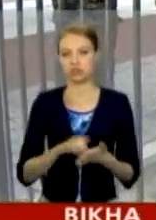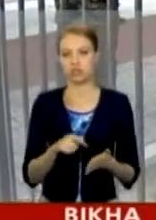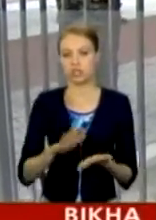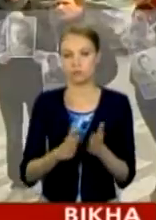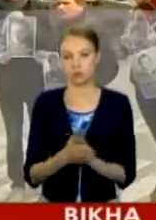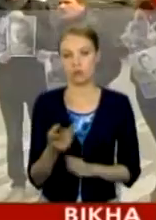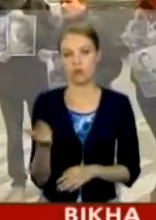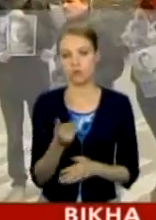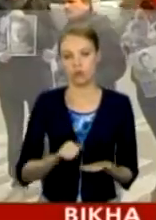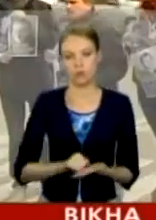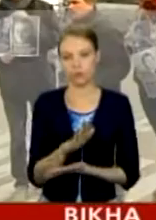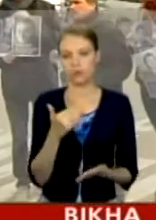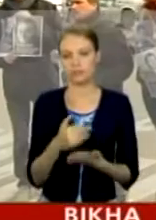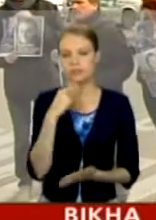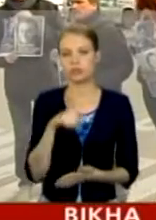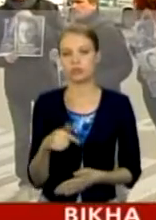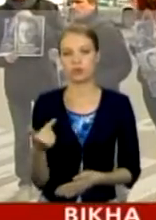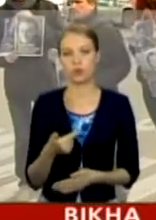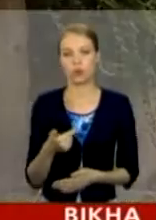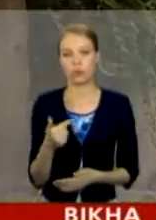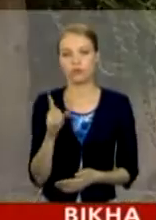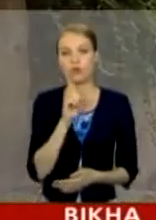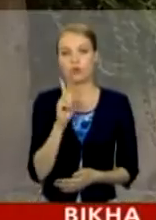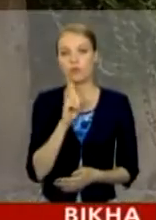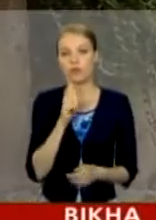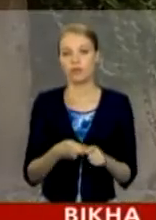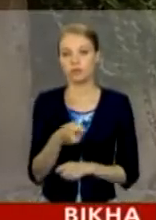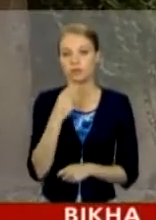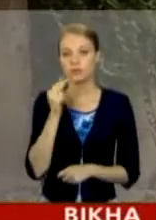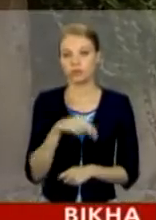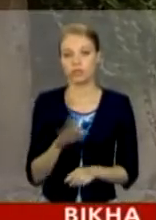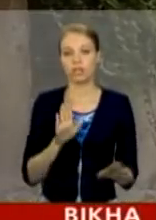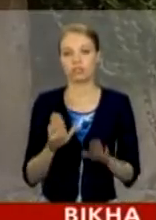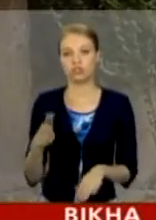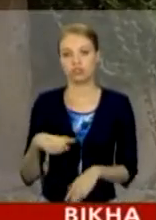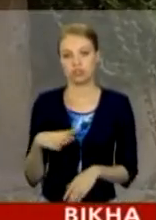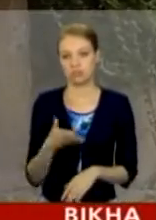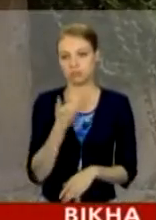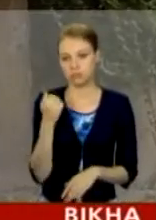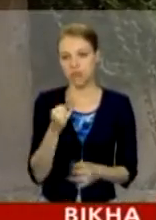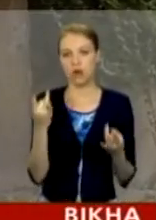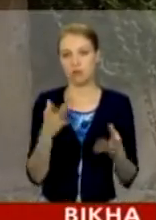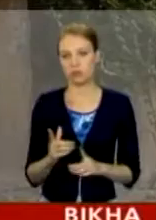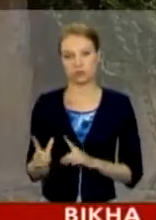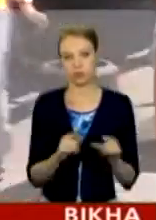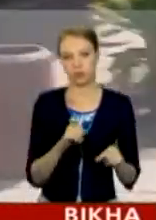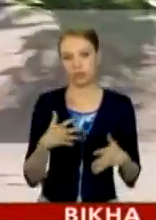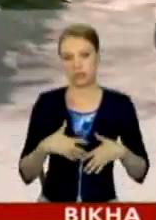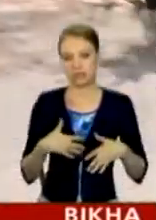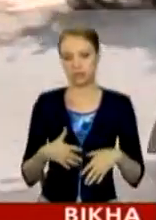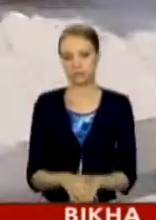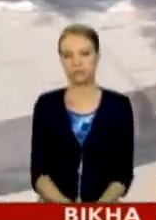ж обидвоє відмовилися від російського громадянства. Поки висунуть звинувачення, режисерка чекати не стала, а просто поїхала з Криму.